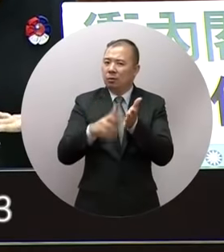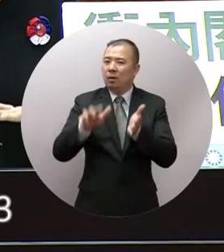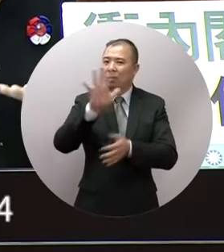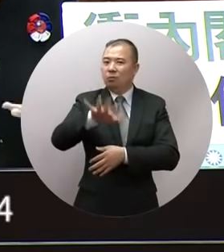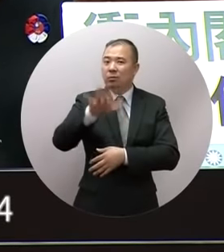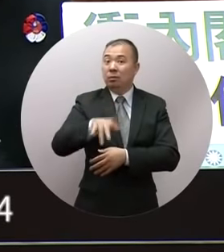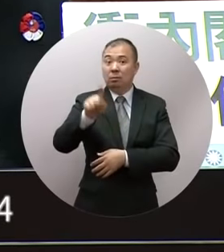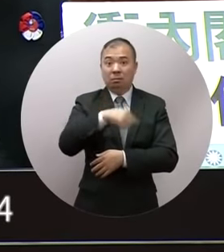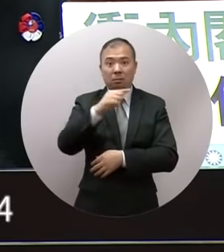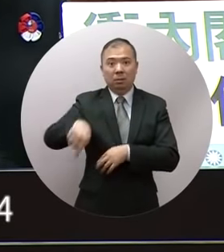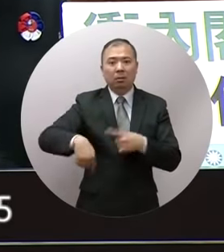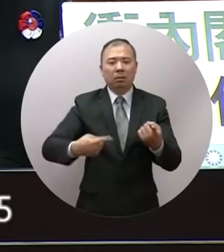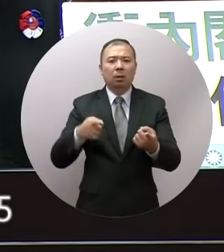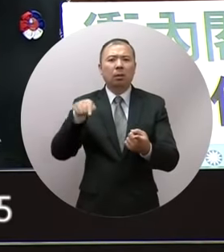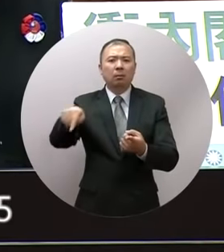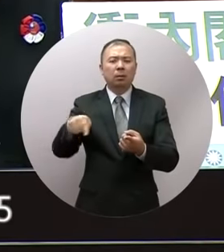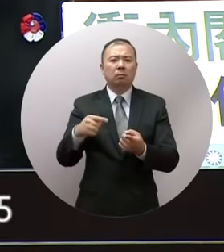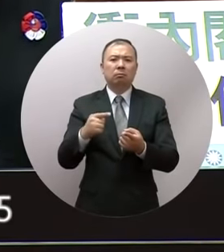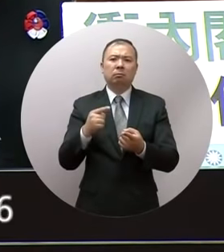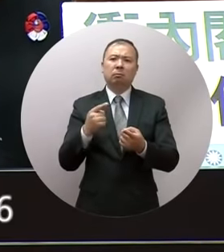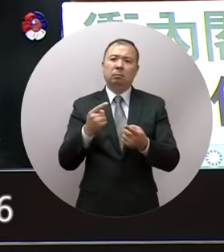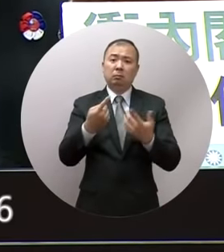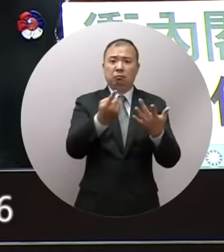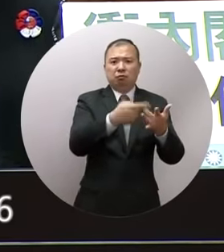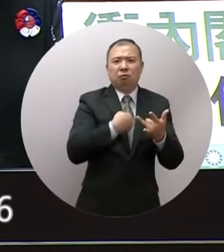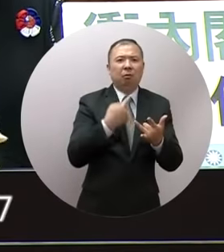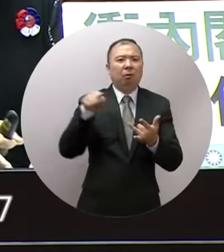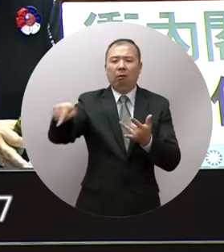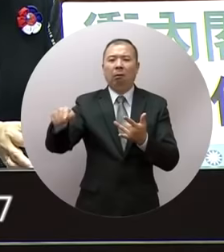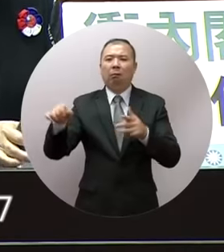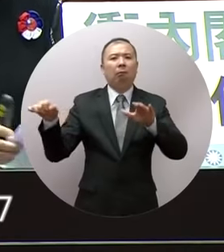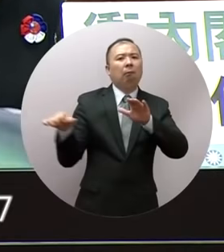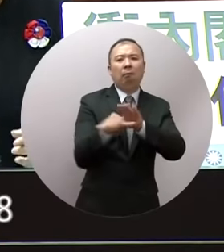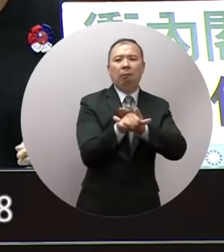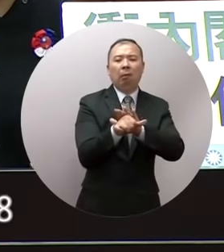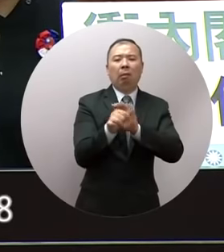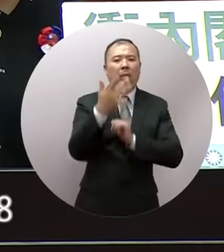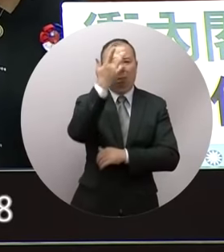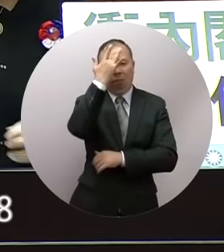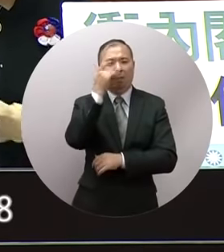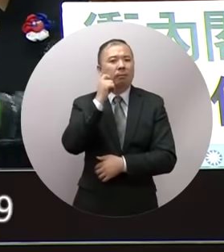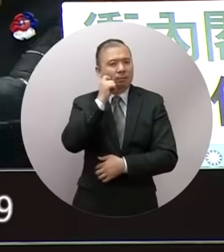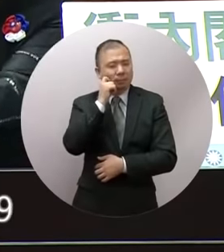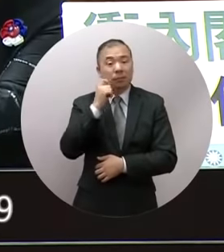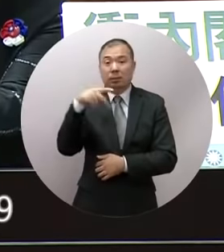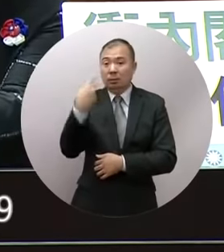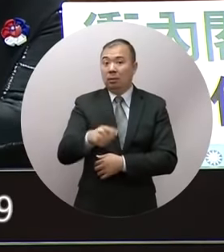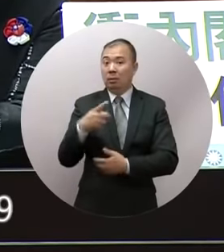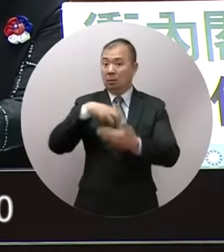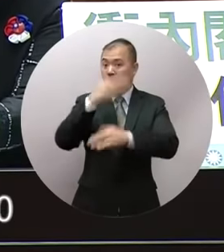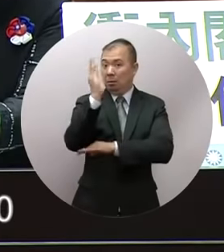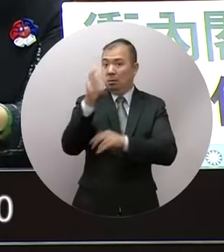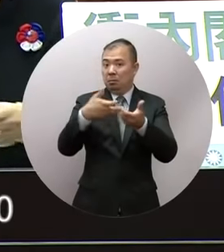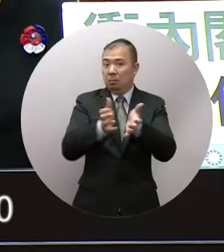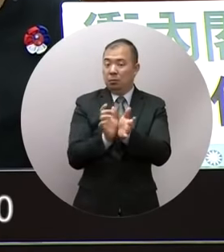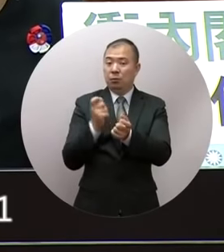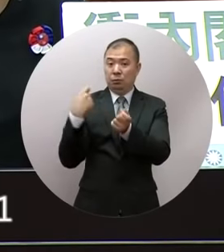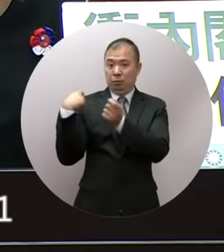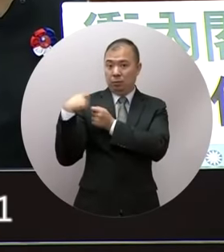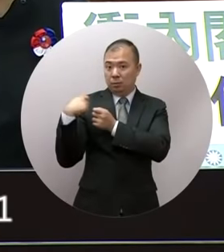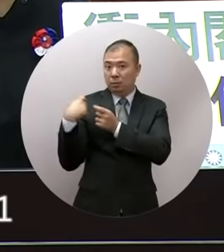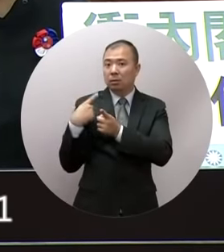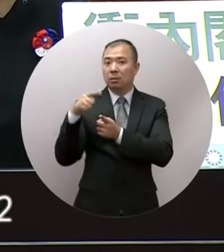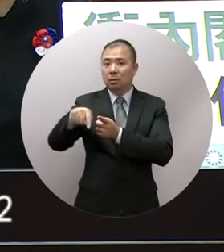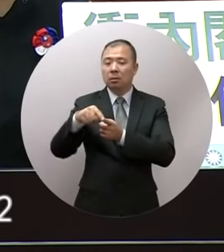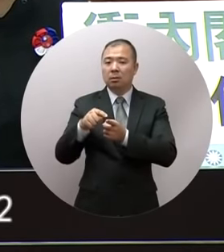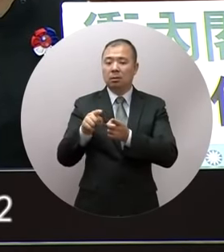缺可派。还有其实内政部最近才送出一份